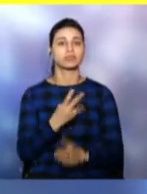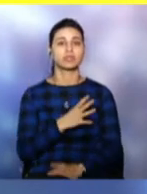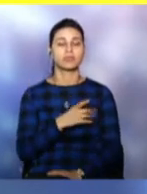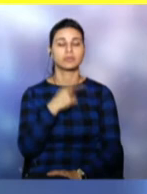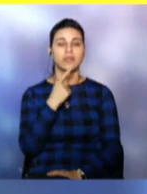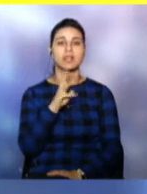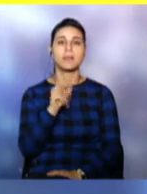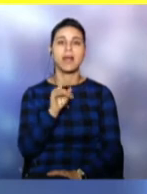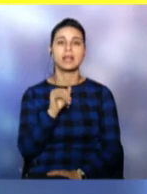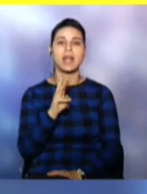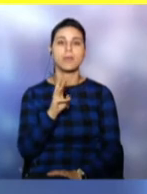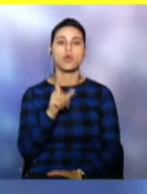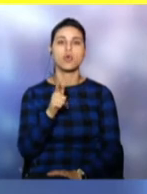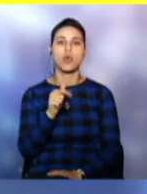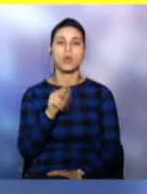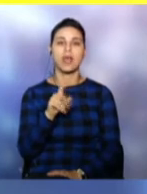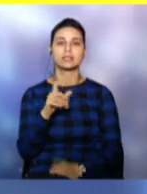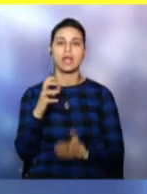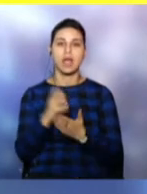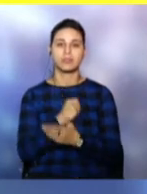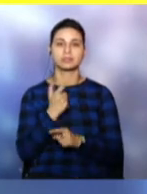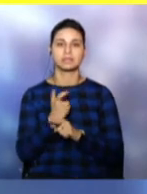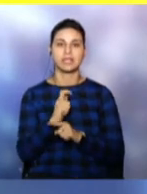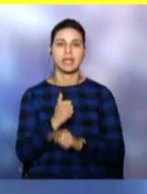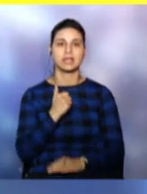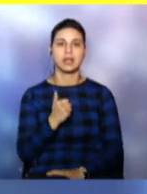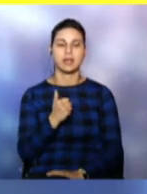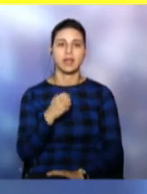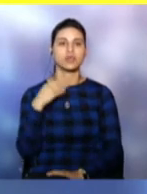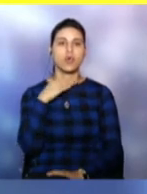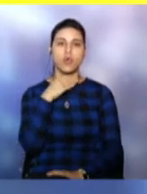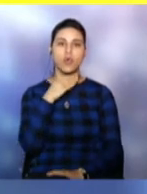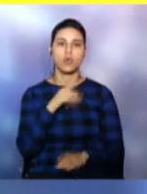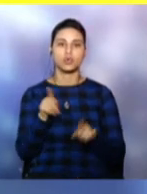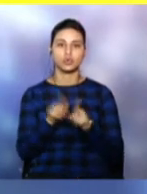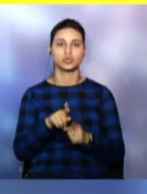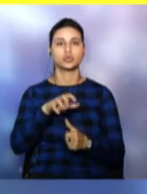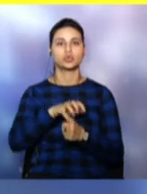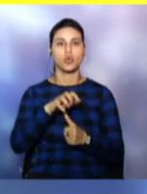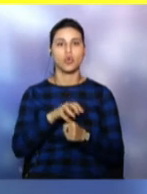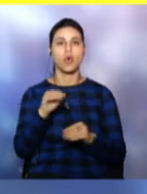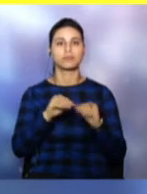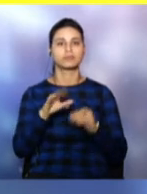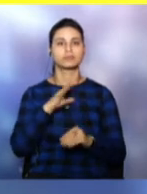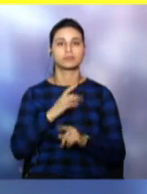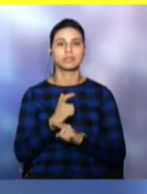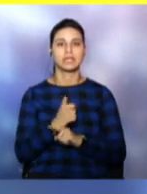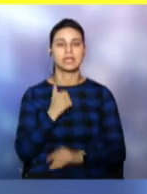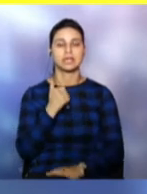ქალბატონი მარიამ გოგოლაძეა გამარჯვებული, რომელმაც ძალიან კარგად ხორციც, სოკოც დაამუშავა ისე, როგორც